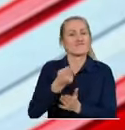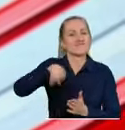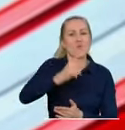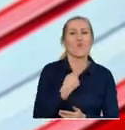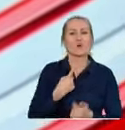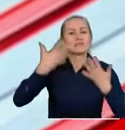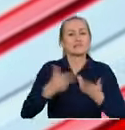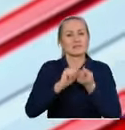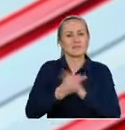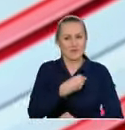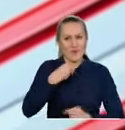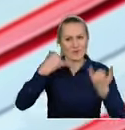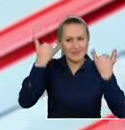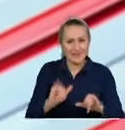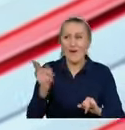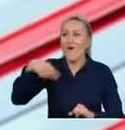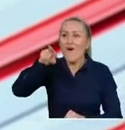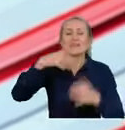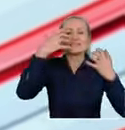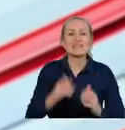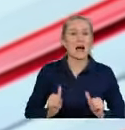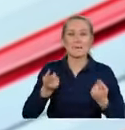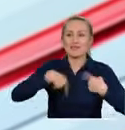tego, żebyśmy wreszcie pracowali